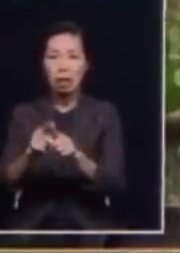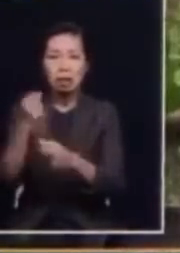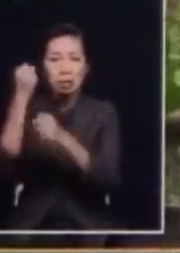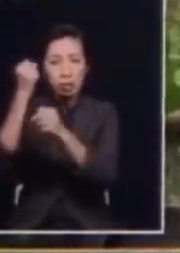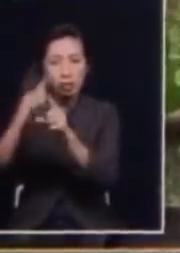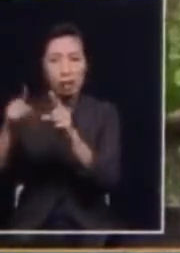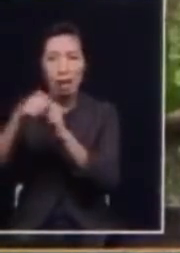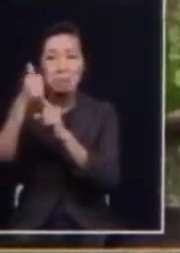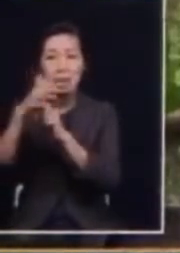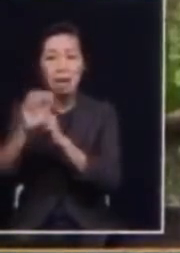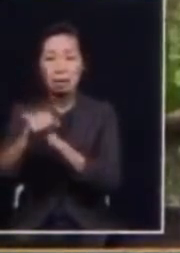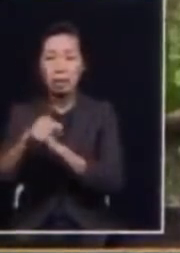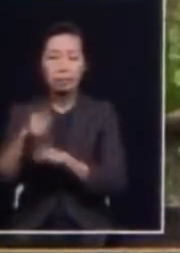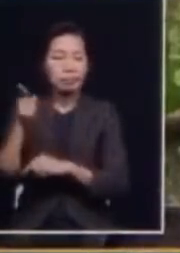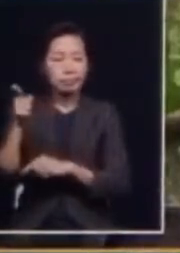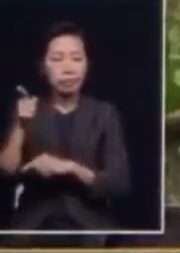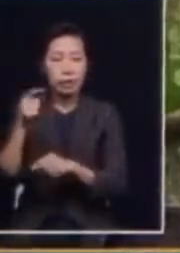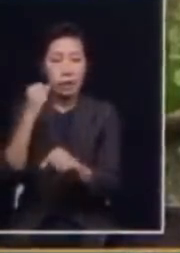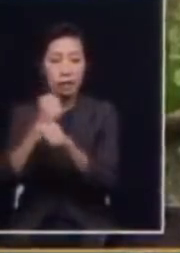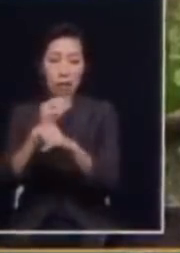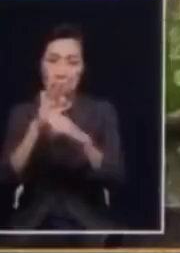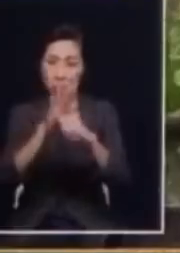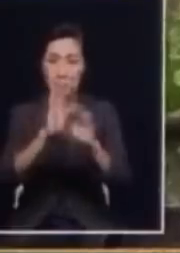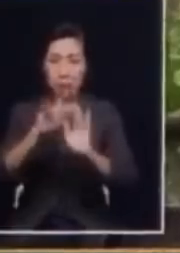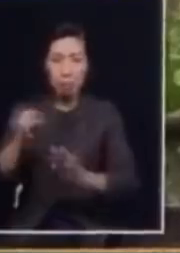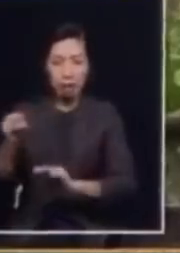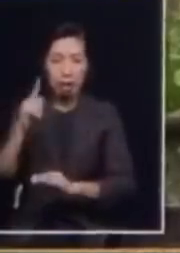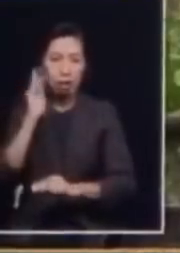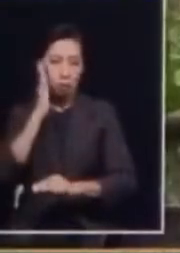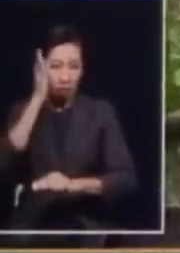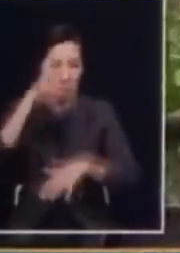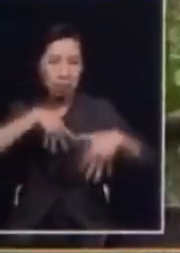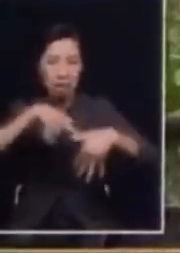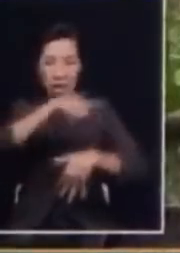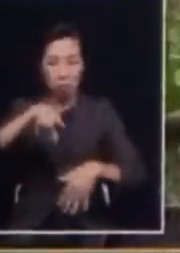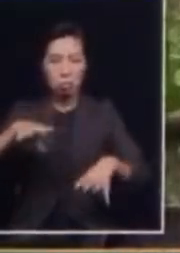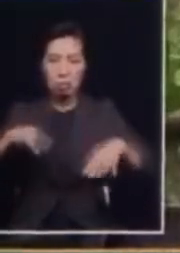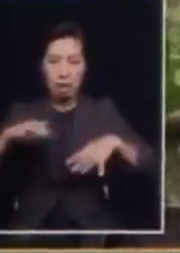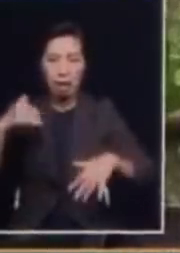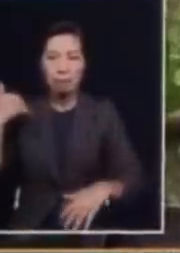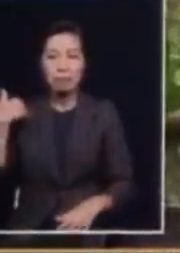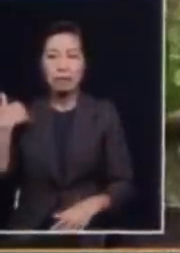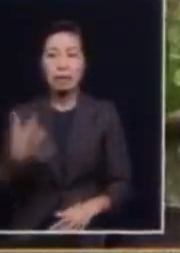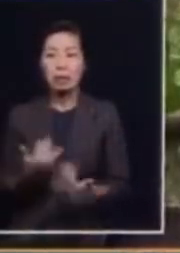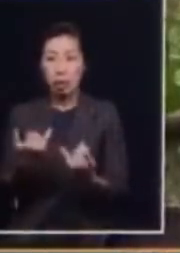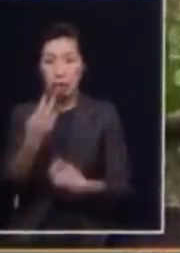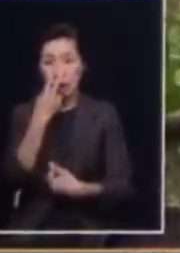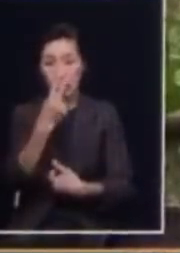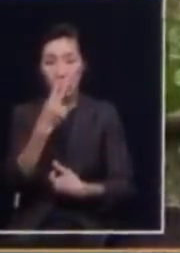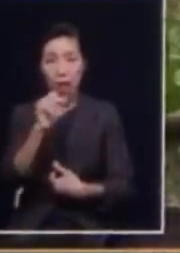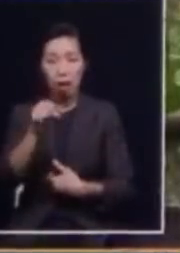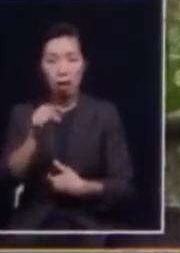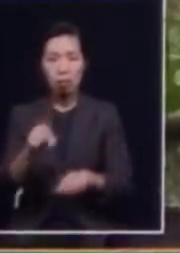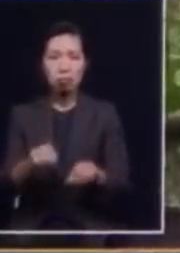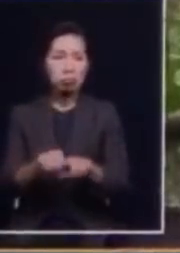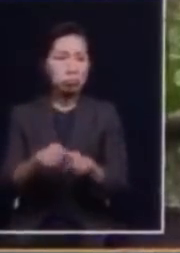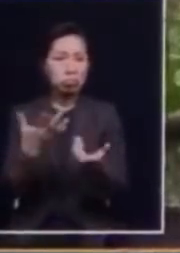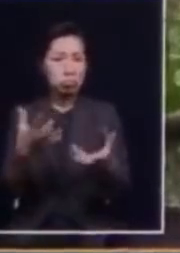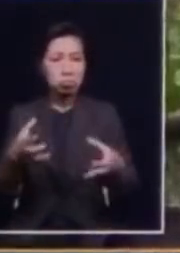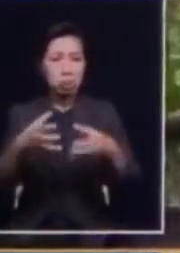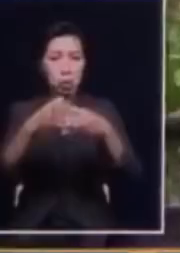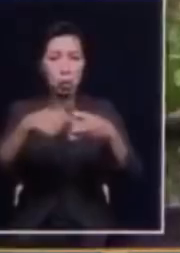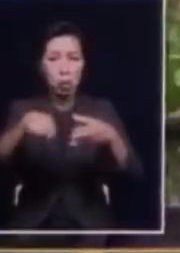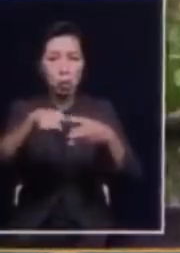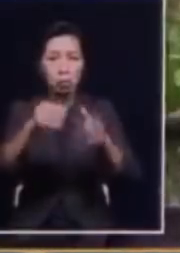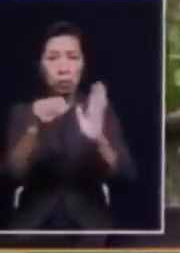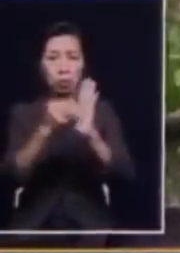างๆผมว่าคุณทำมากๆเนี่ยประชาชนก็ไม่ยอมหรอกนี่ตอนนี้จะเห็นว่ามันไม่ได้มีเฉพาะ